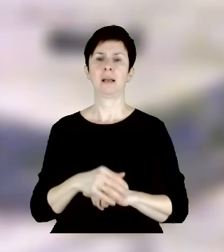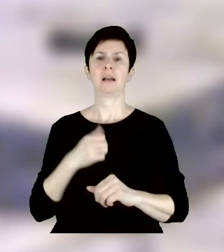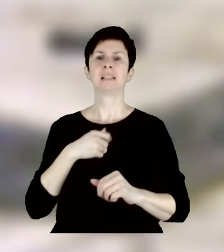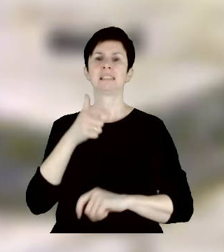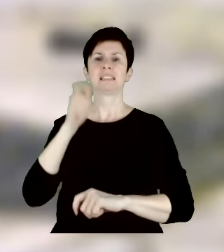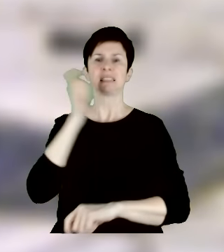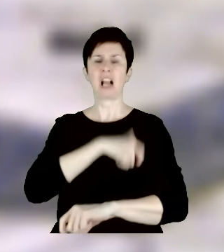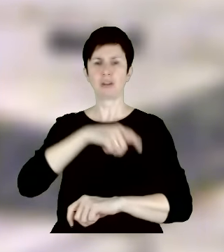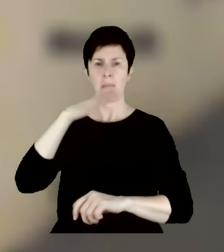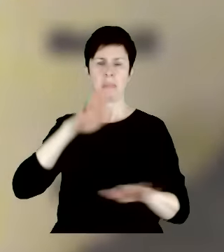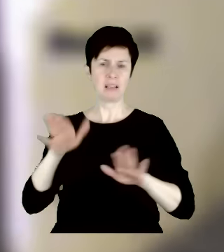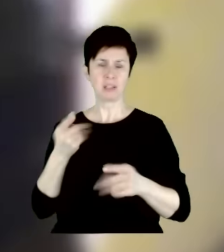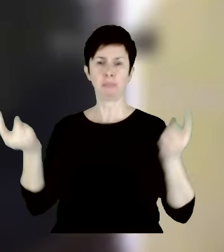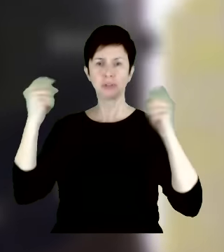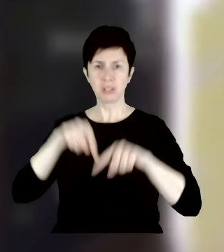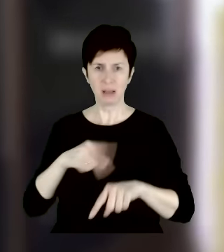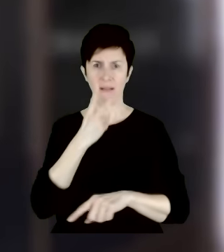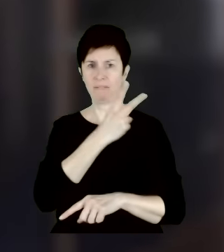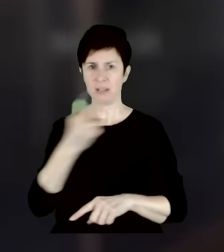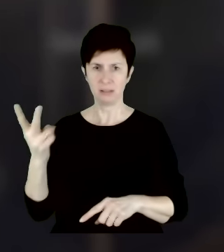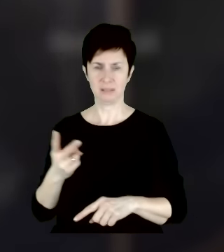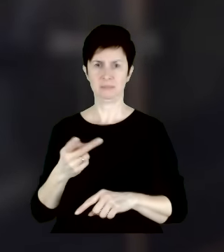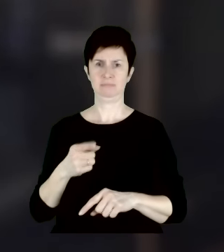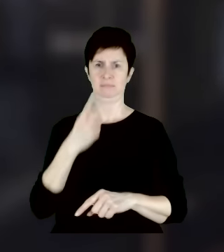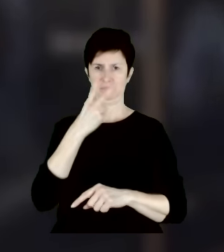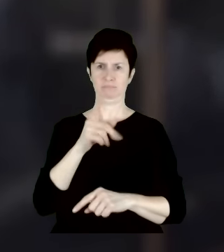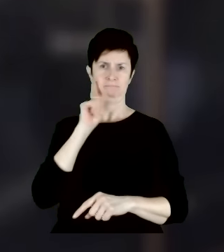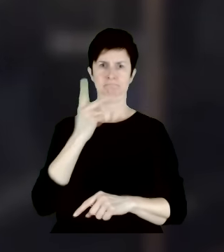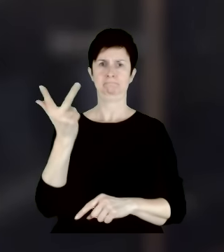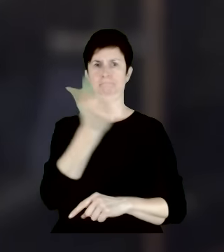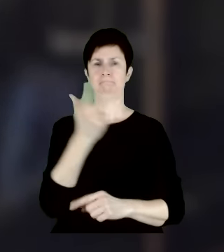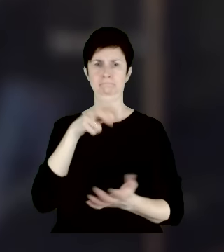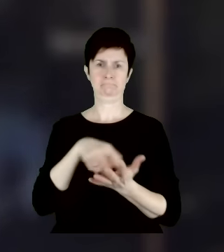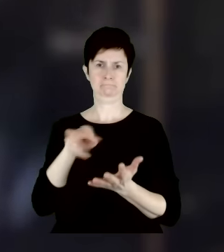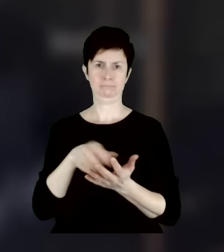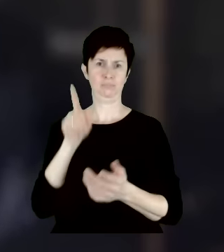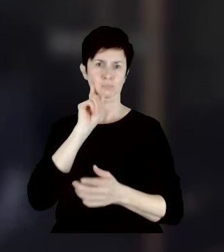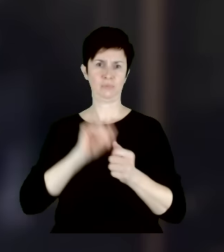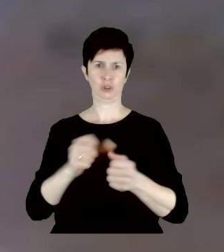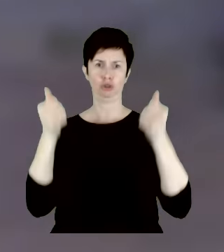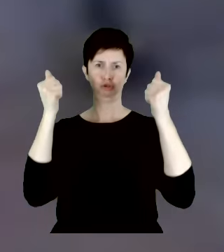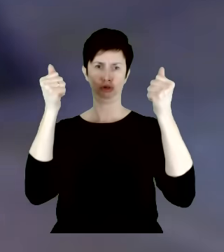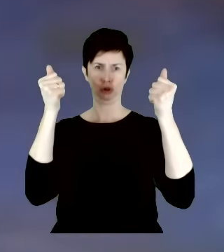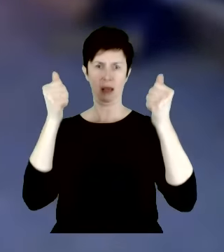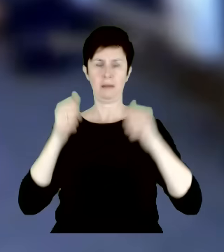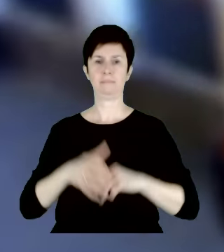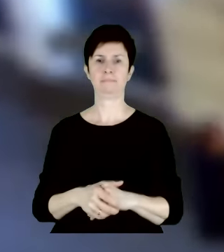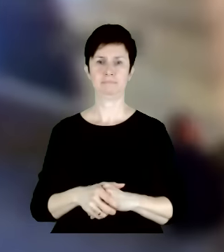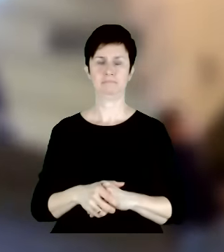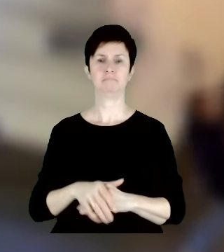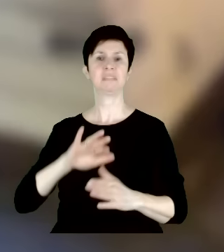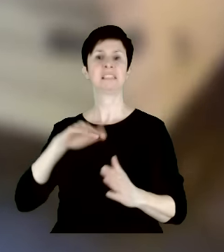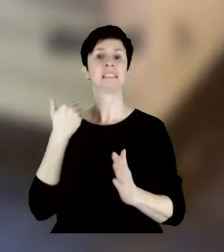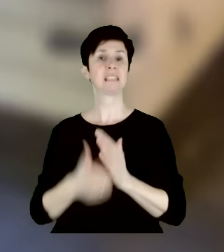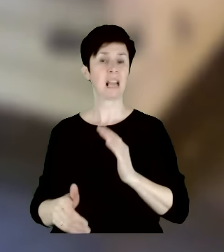Miejskiej funkcjonariusze przyjechali na miejsce i na jednej z pobliskich ulic zauważyli 3 mężczyzn, wśród nich trzymającego wyrwaną wcześniej tablicę. Straty, jakie powstały w